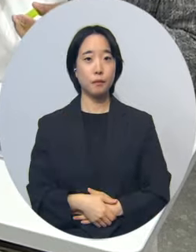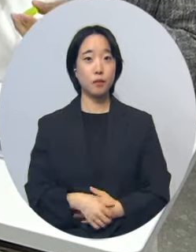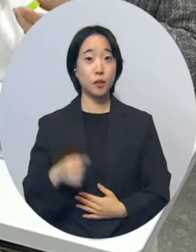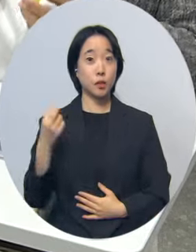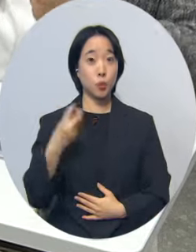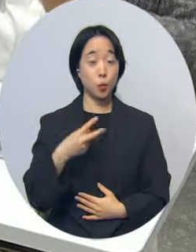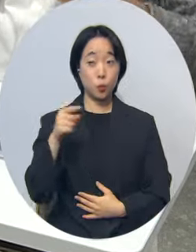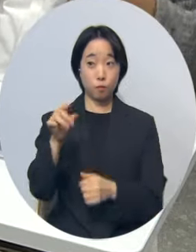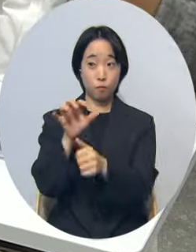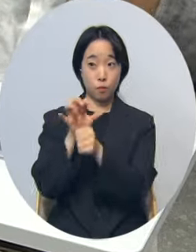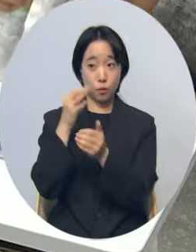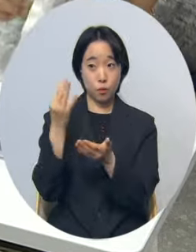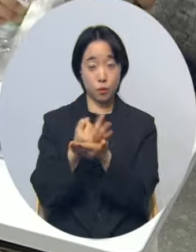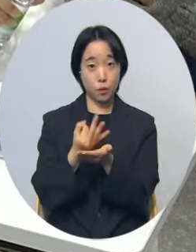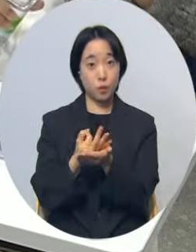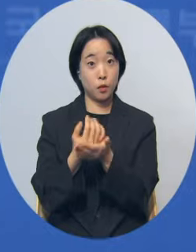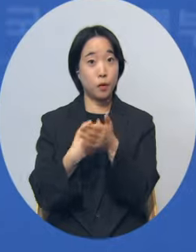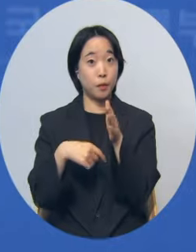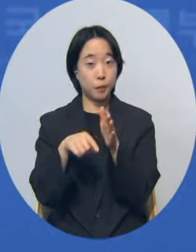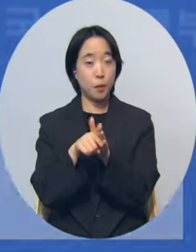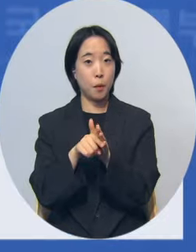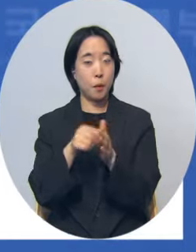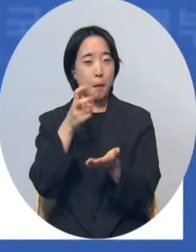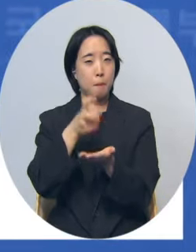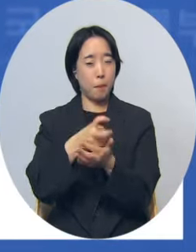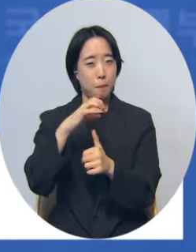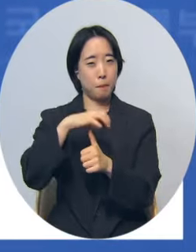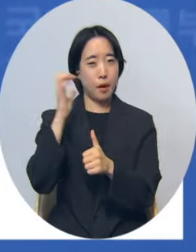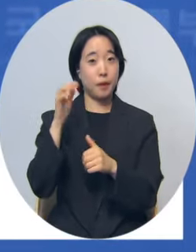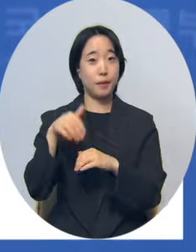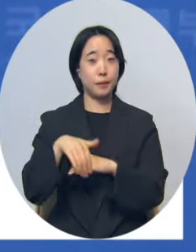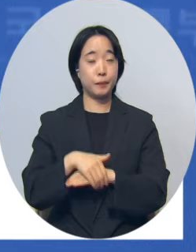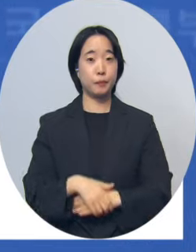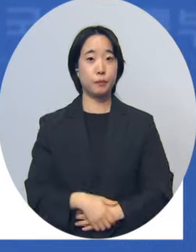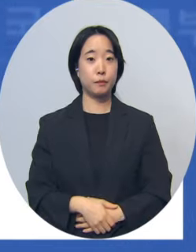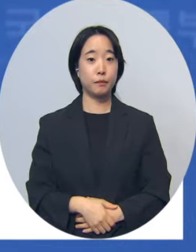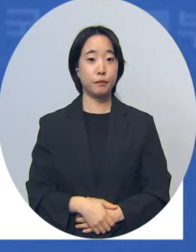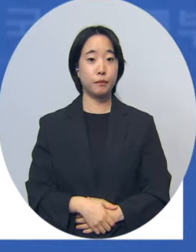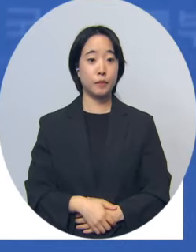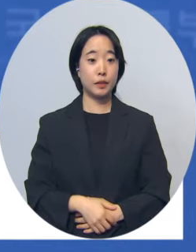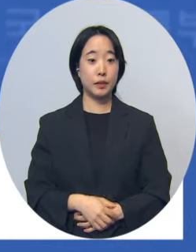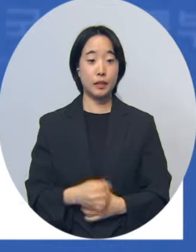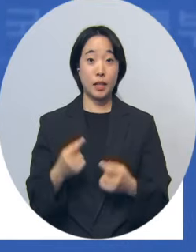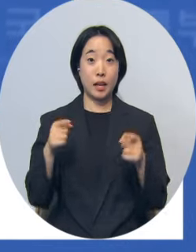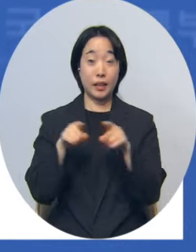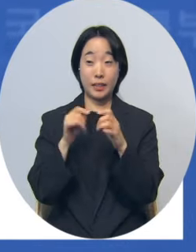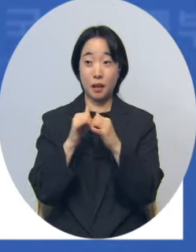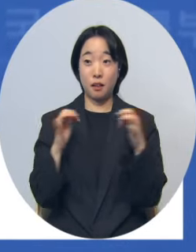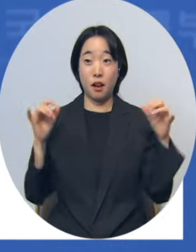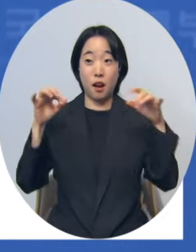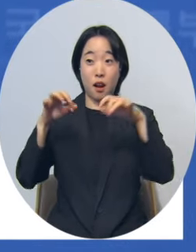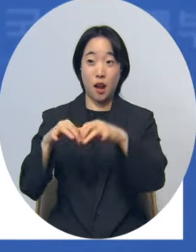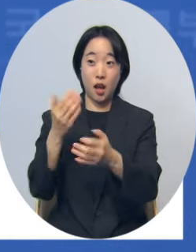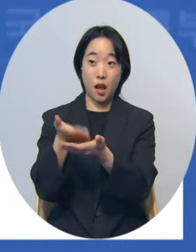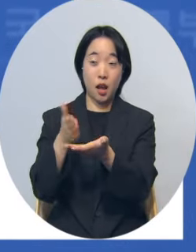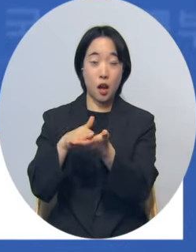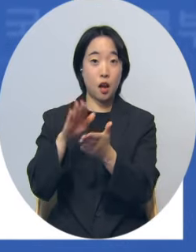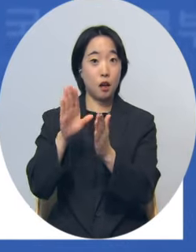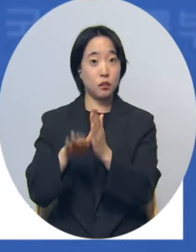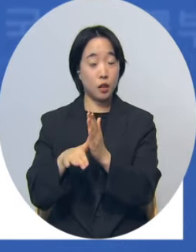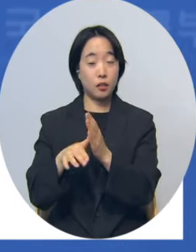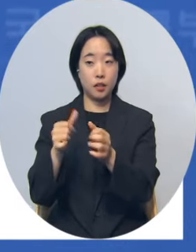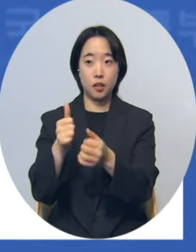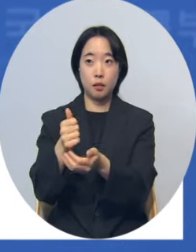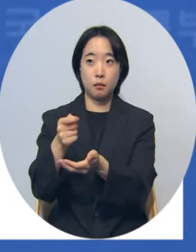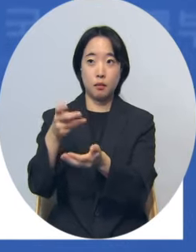위한 규제 완화도 지원합니다. 복합개발의 경우 용적률을 최대 2배까지 적용하여